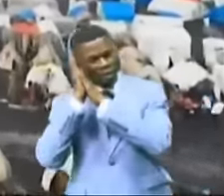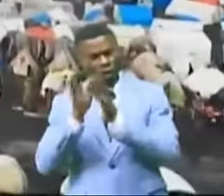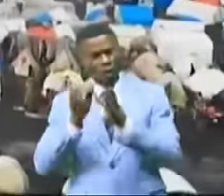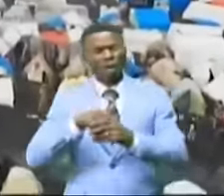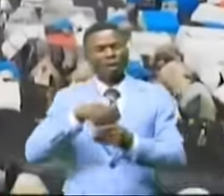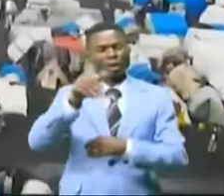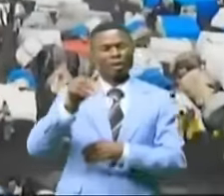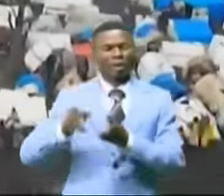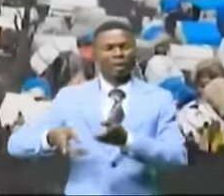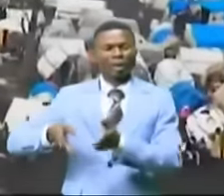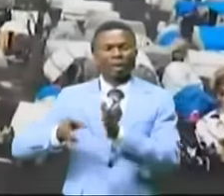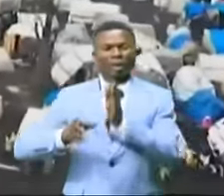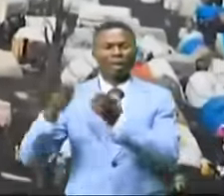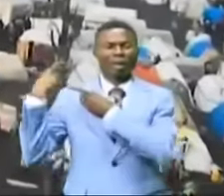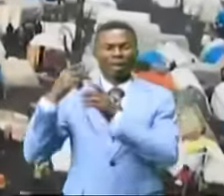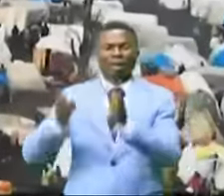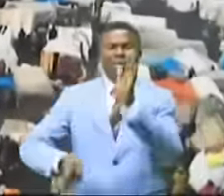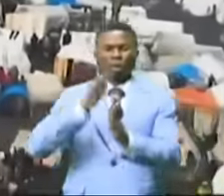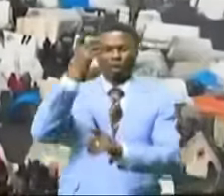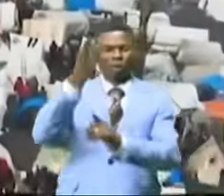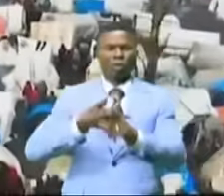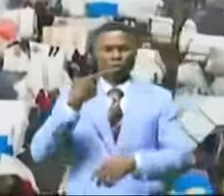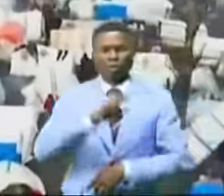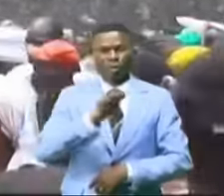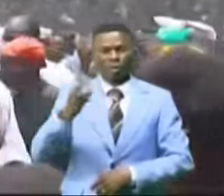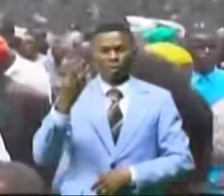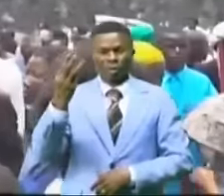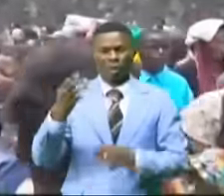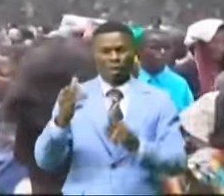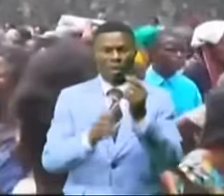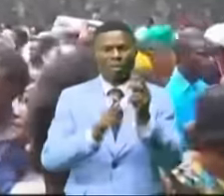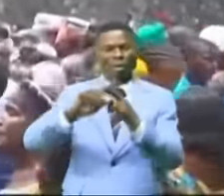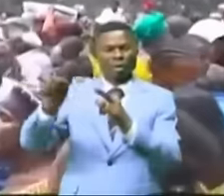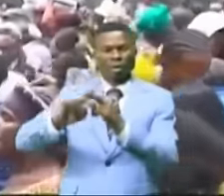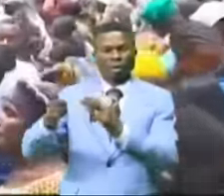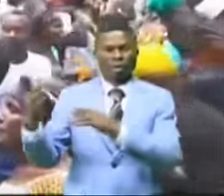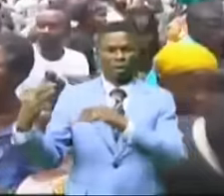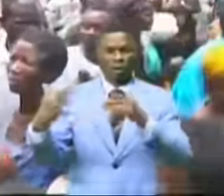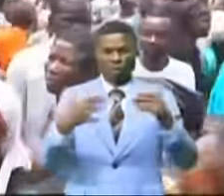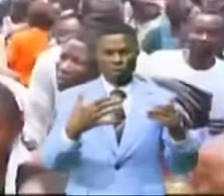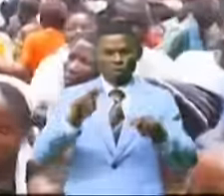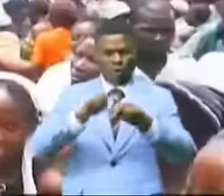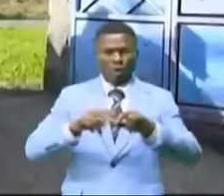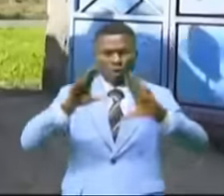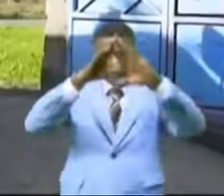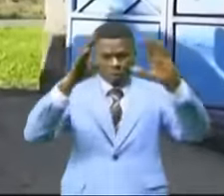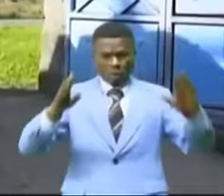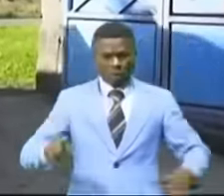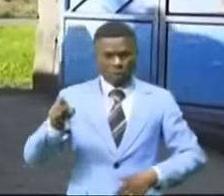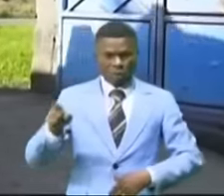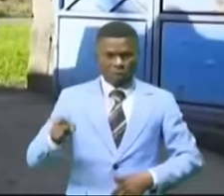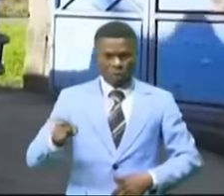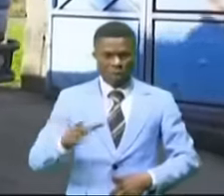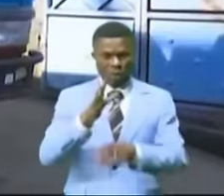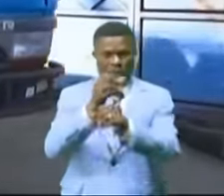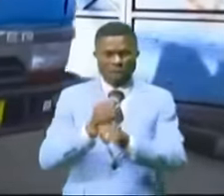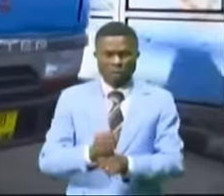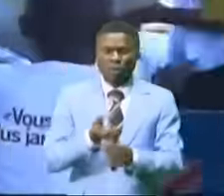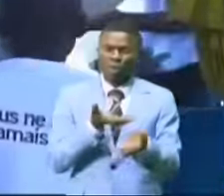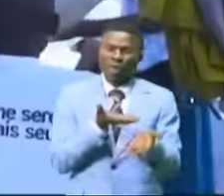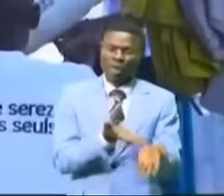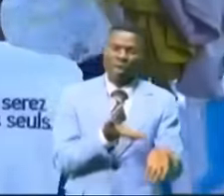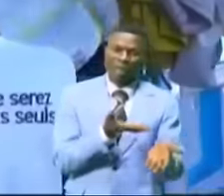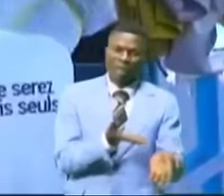depuis le 14 février 2024. Les déplacés de guerre regroupés au camp de Bouyimba ont reçu une